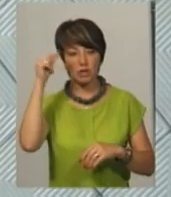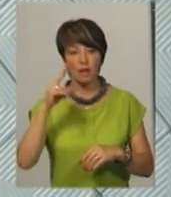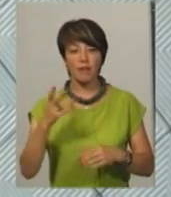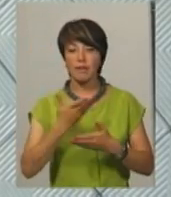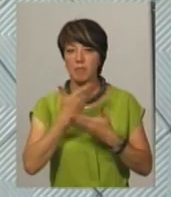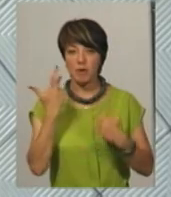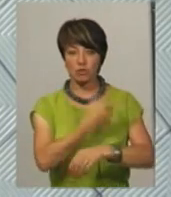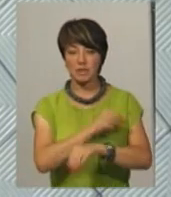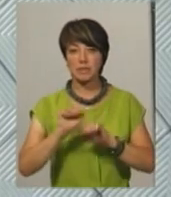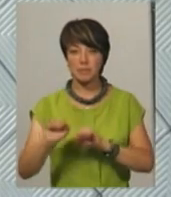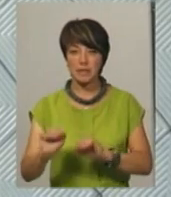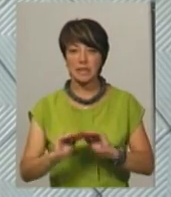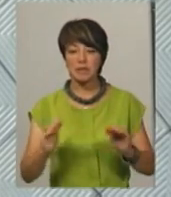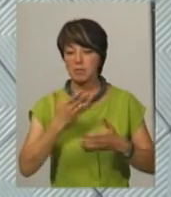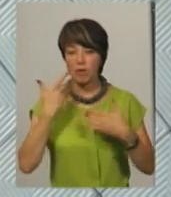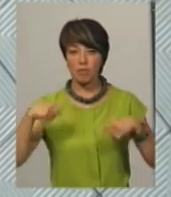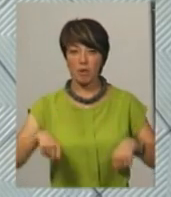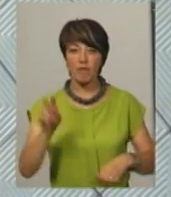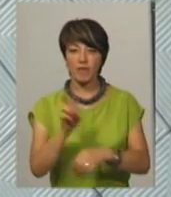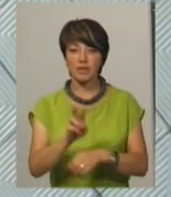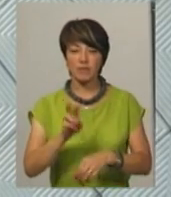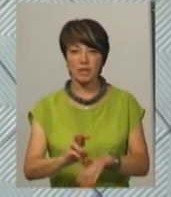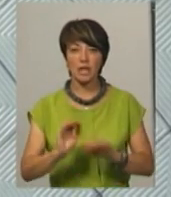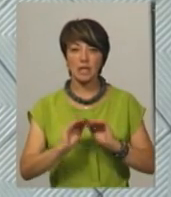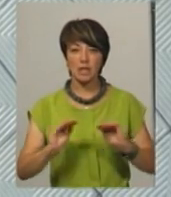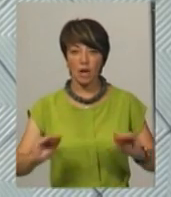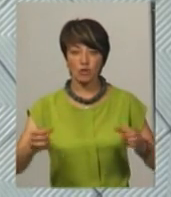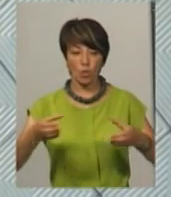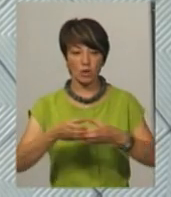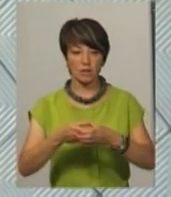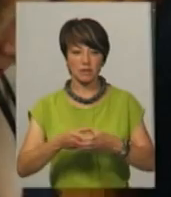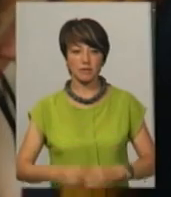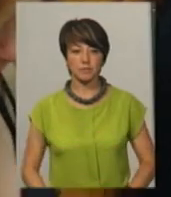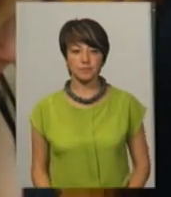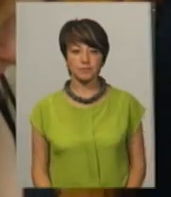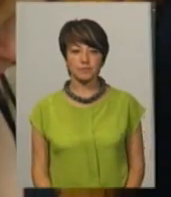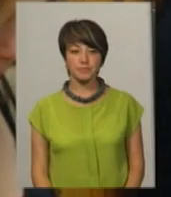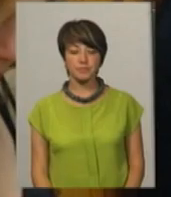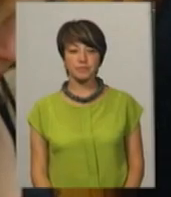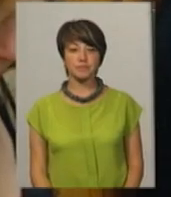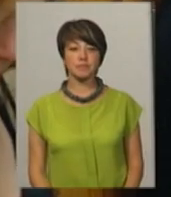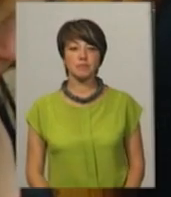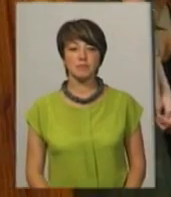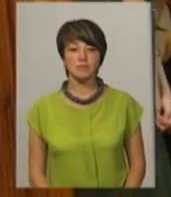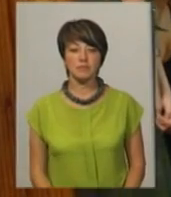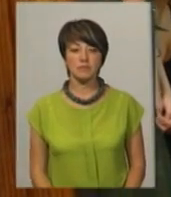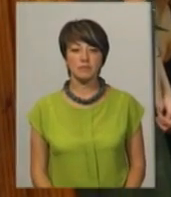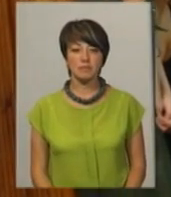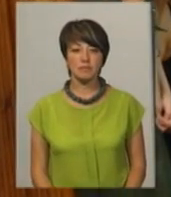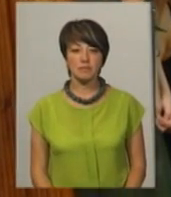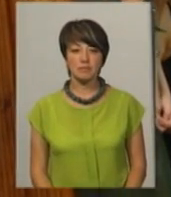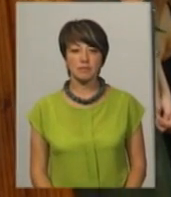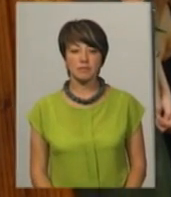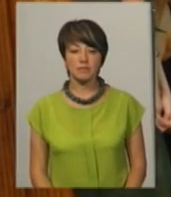Нещеплені діти не мають права відвідувати дитячі організовані колективи. Тетяна Ворожцова, Володимир Зеленчуковський. Новини